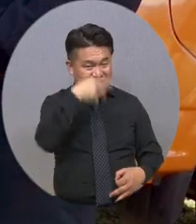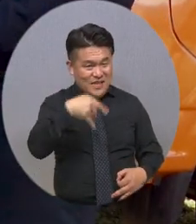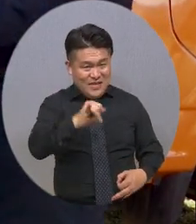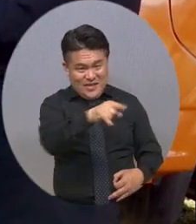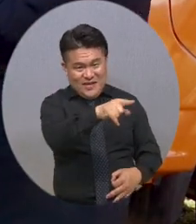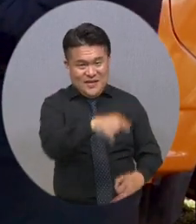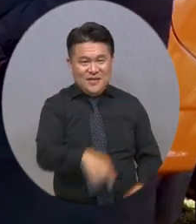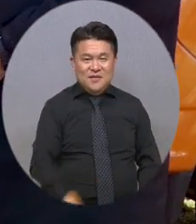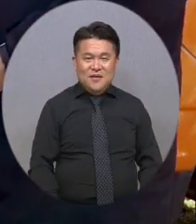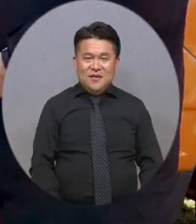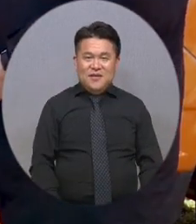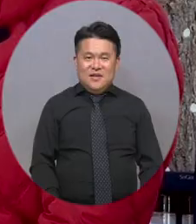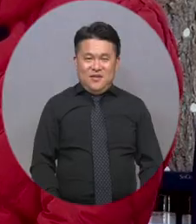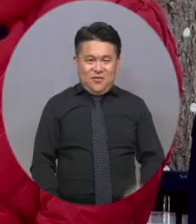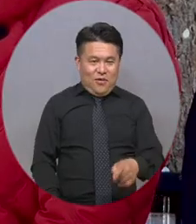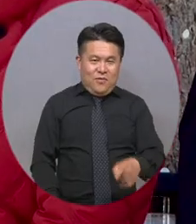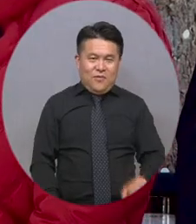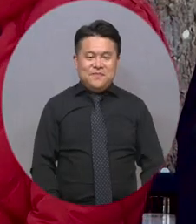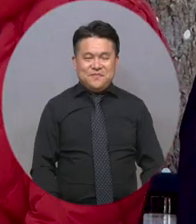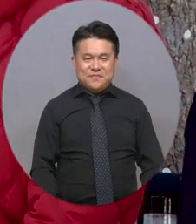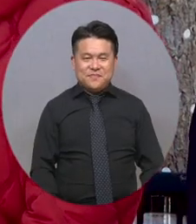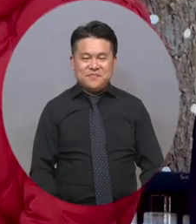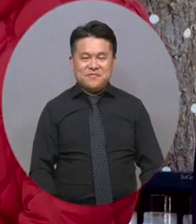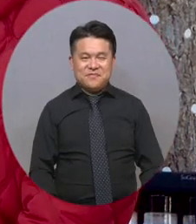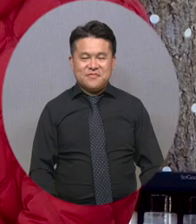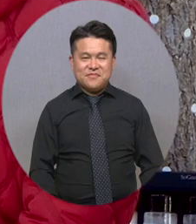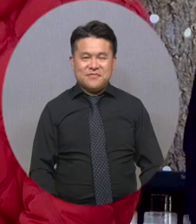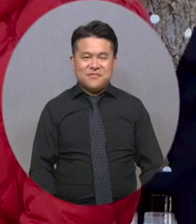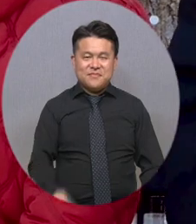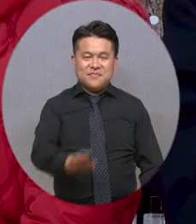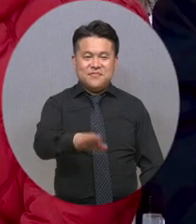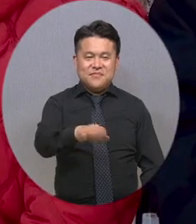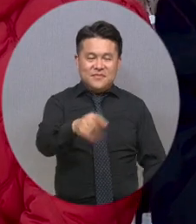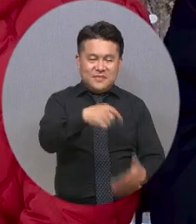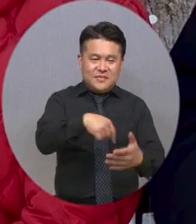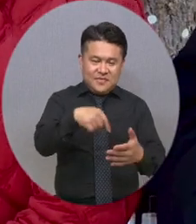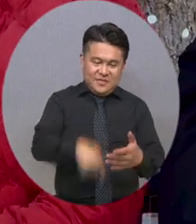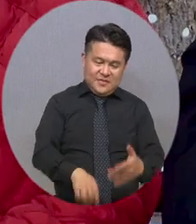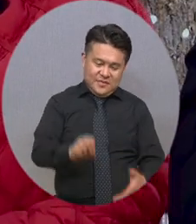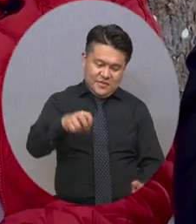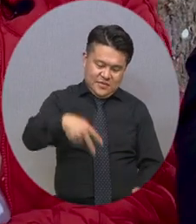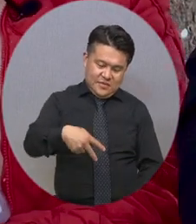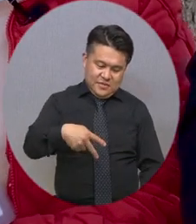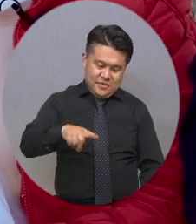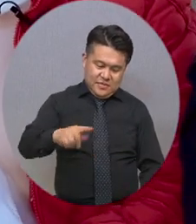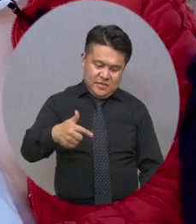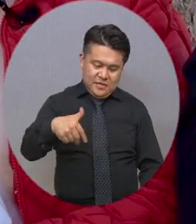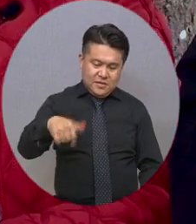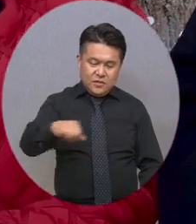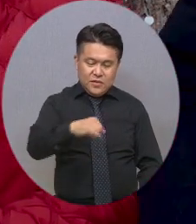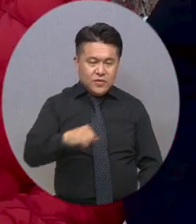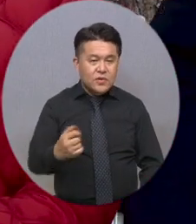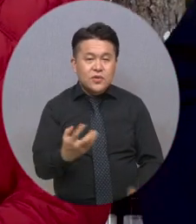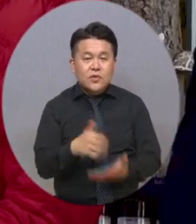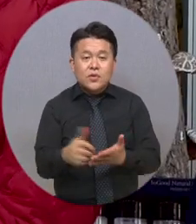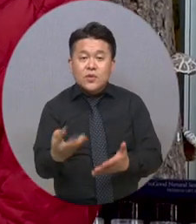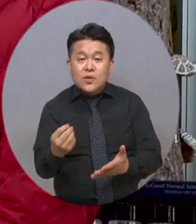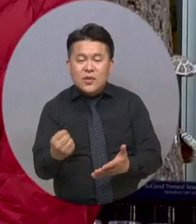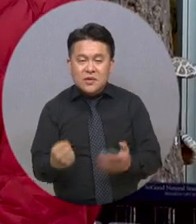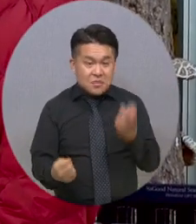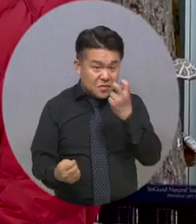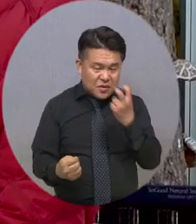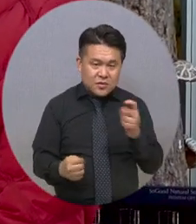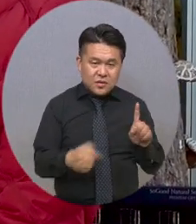이거. 술씨 이게 그 유산균이 네. 얼마나 있을 것 같아요? 유산균 이게 우리가 조사를